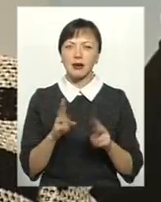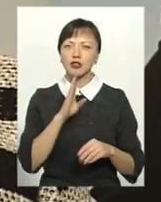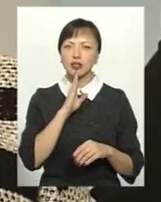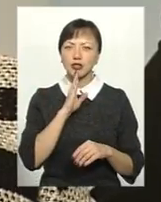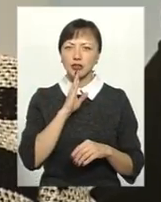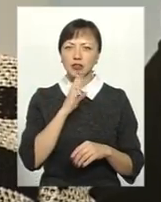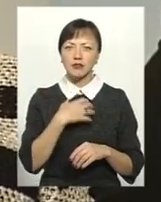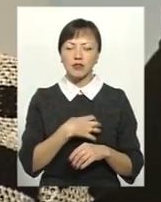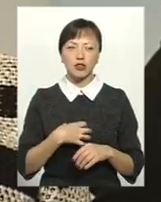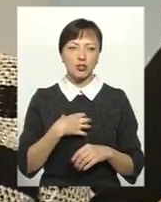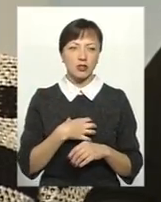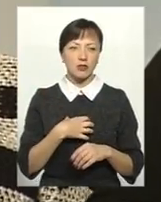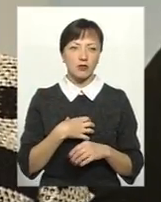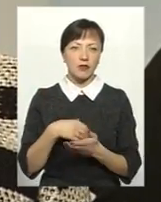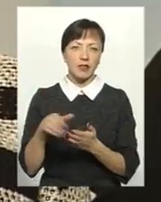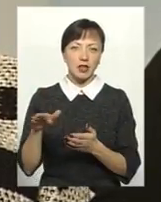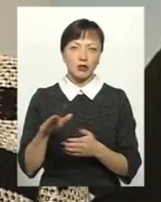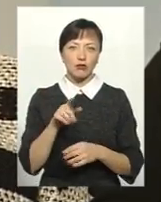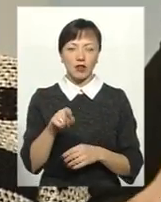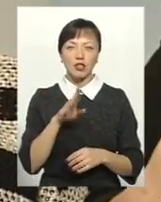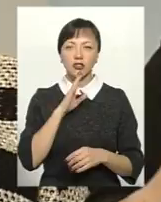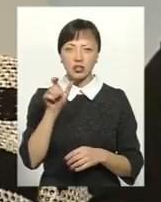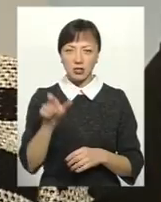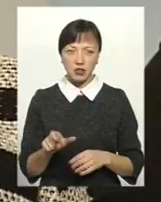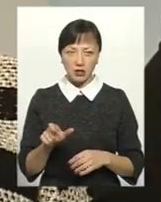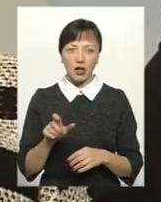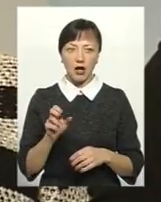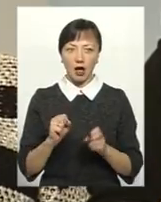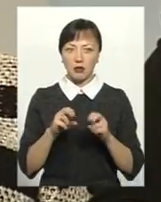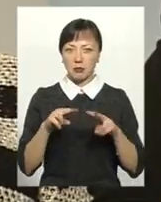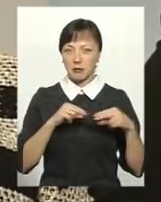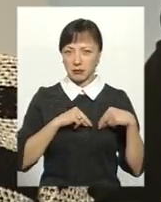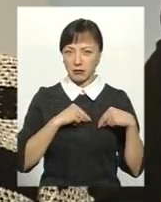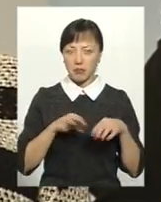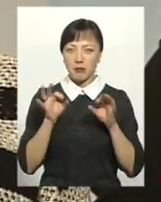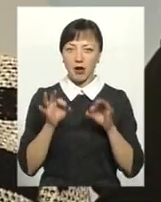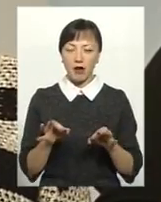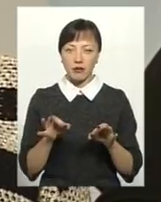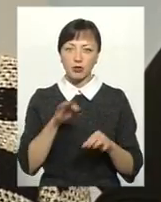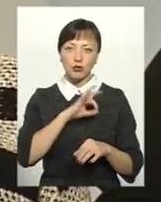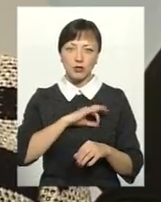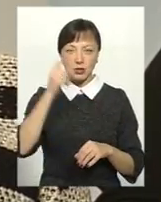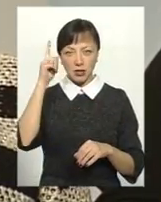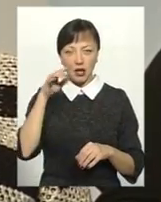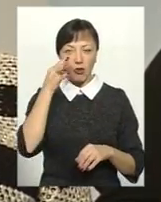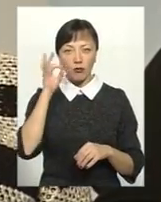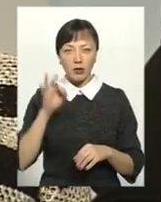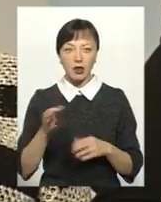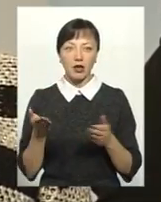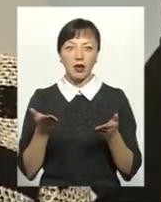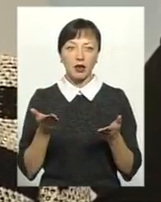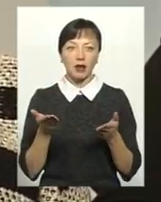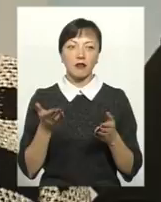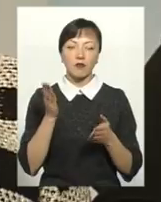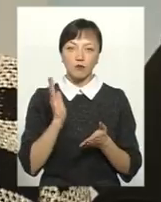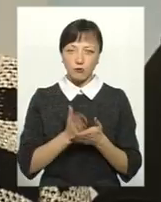жінці важливо відкинути те, що вона жінка, а вона спеціаліст, і правильно застосувати ті знання та вміння, які